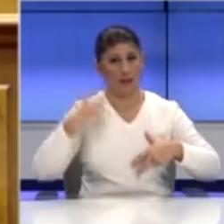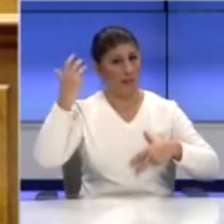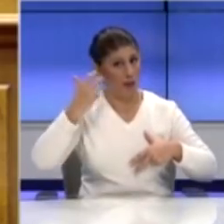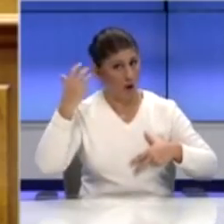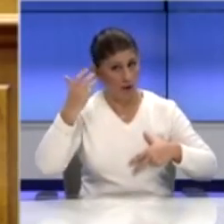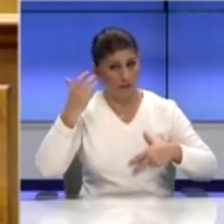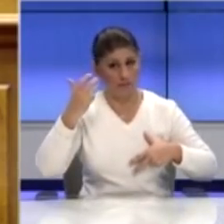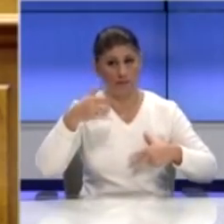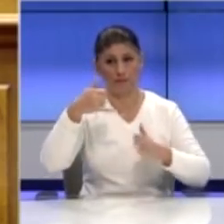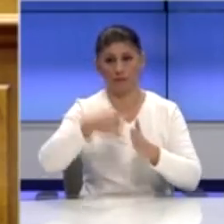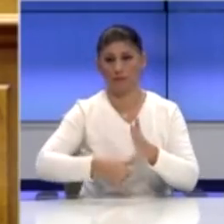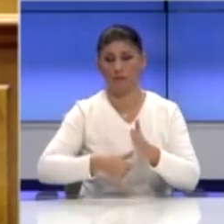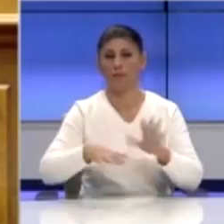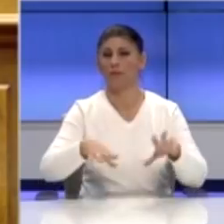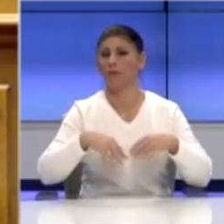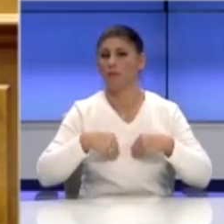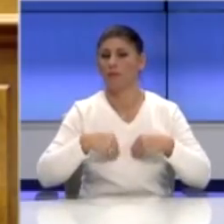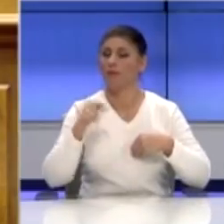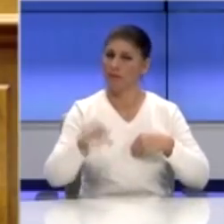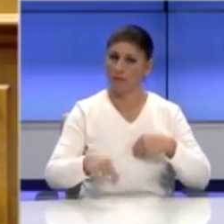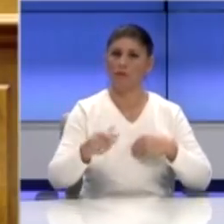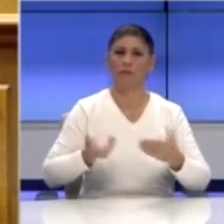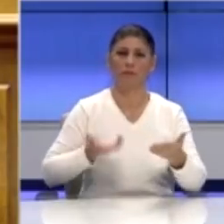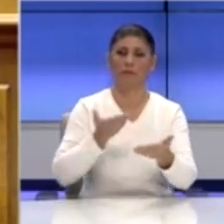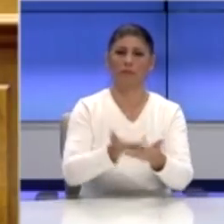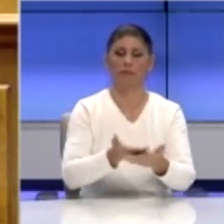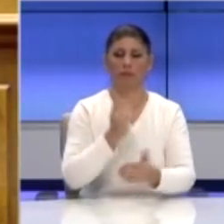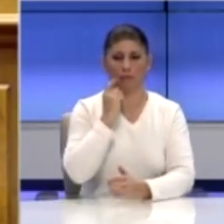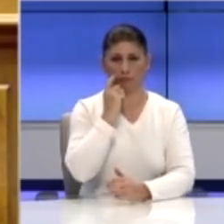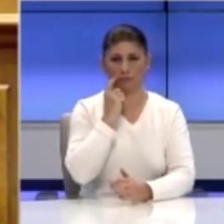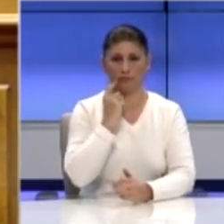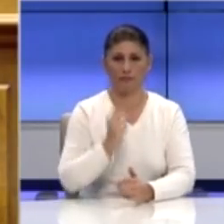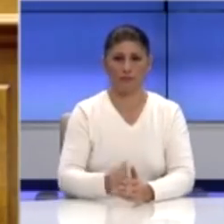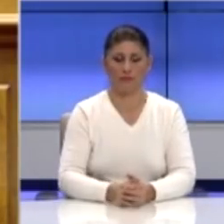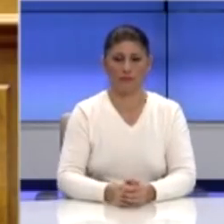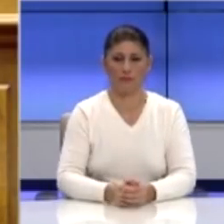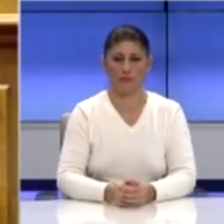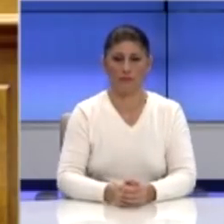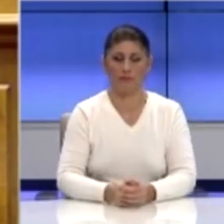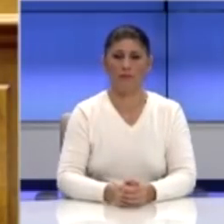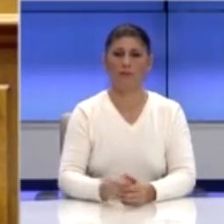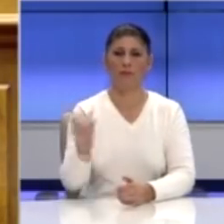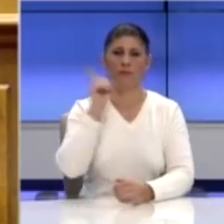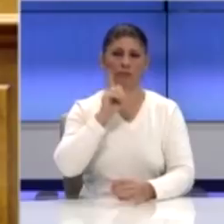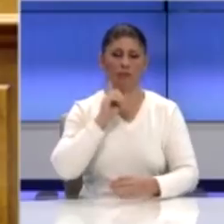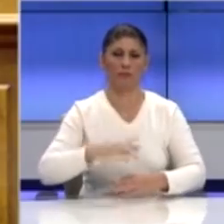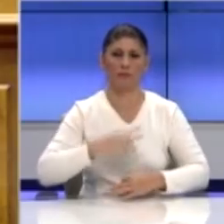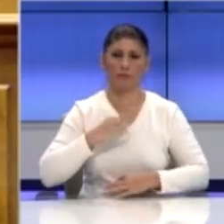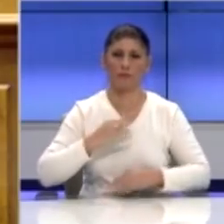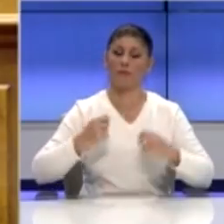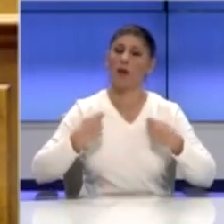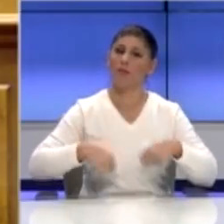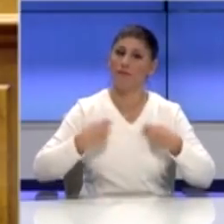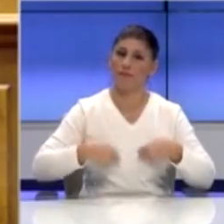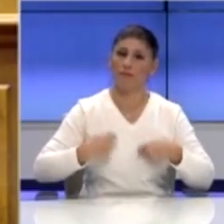θεωρία ουσιαστικά υιοθετείται και με αυτή σας την πρόταση. Κυρίες και κύριοι, η καπιταλιστική